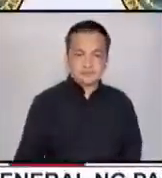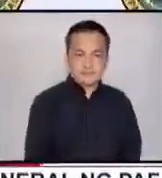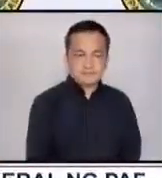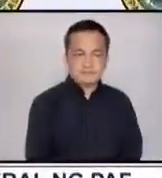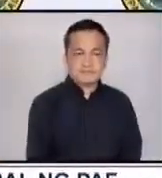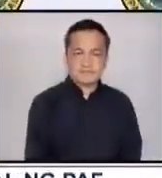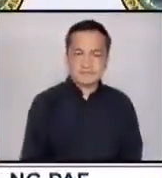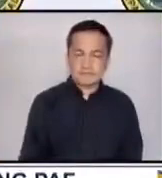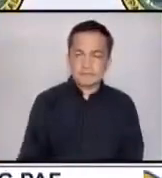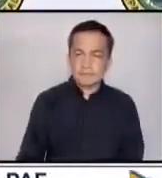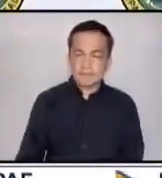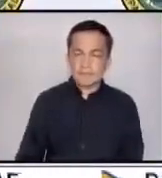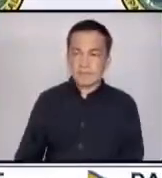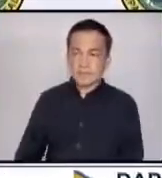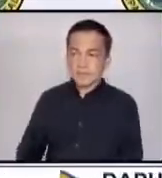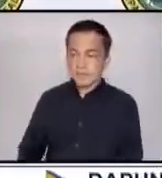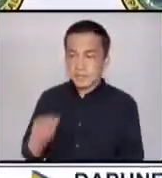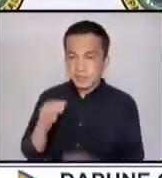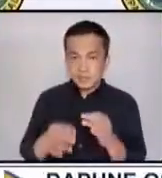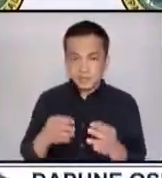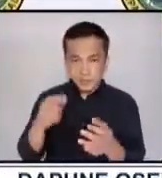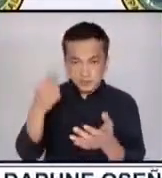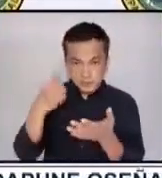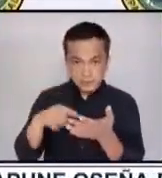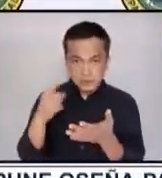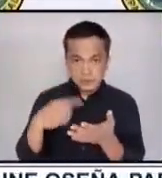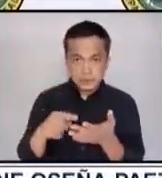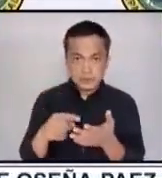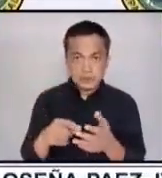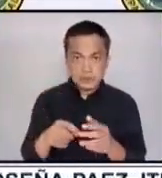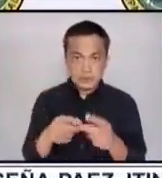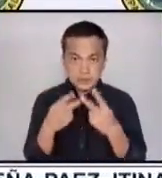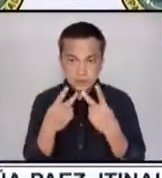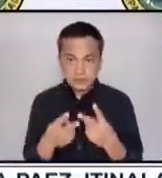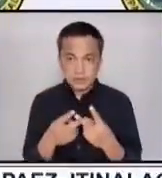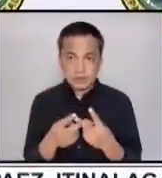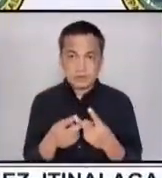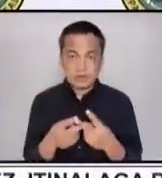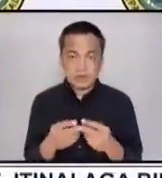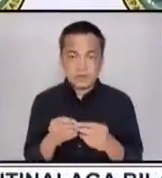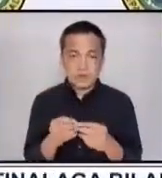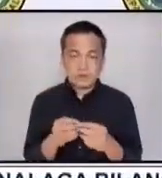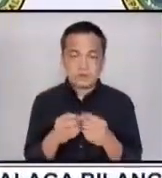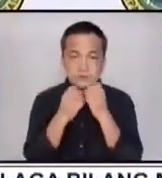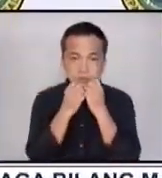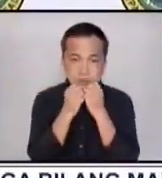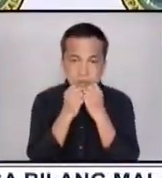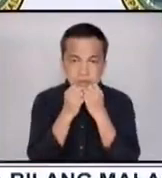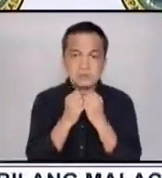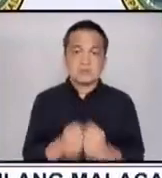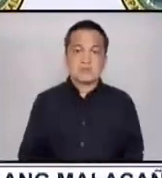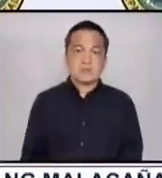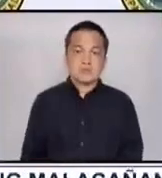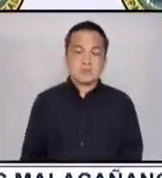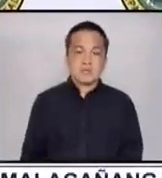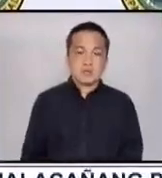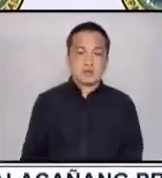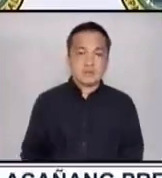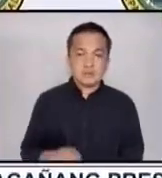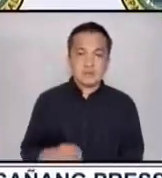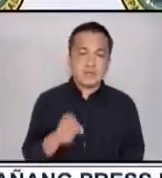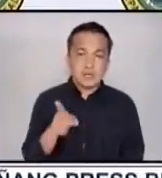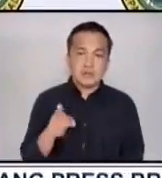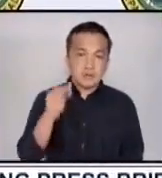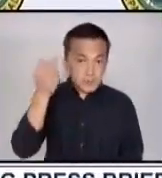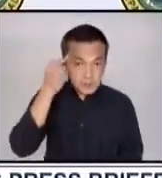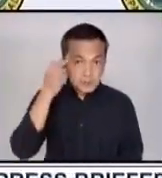Kapag ina-analyze natin at nakita natin na magiging cost-efficient and cost-effective ang gobyerno kung